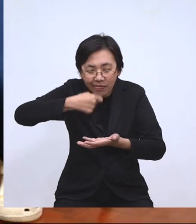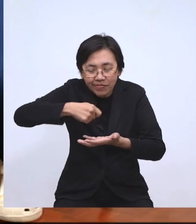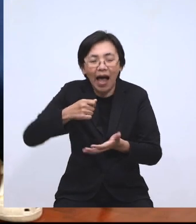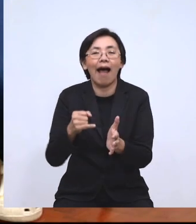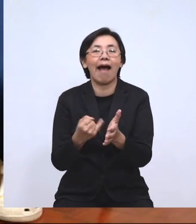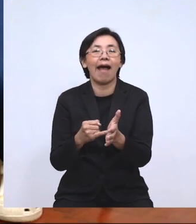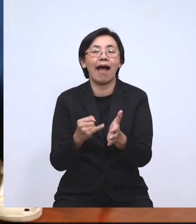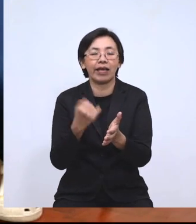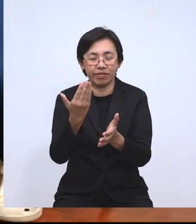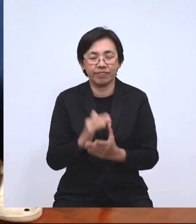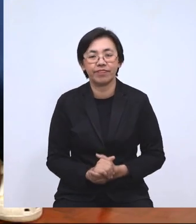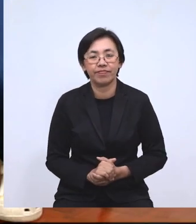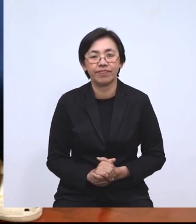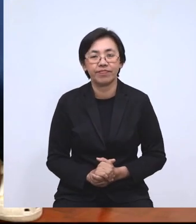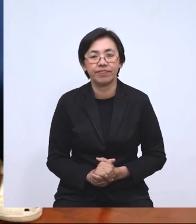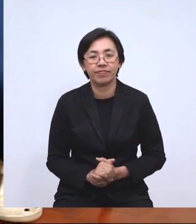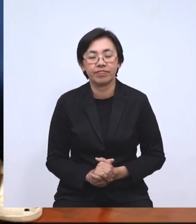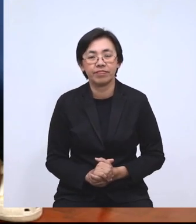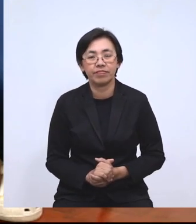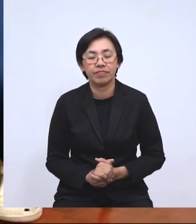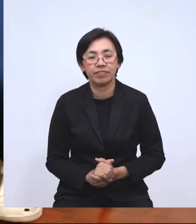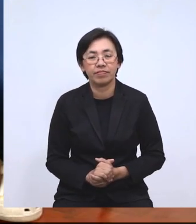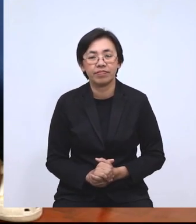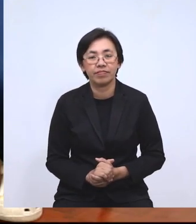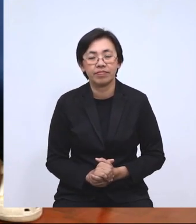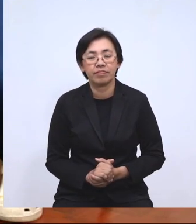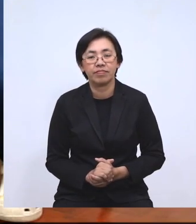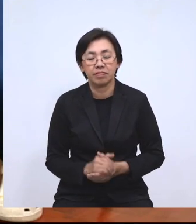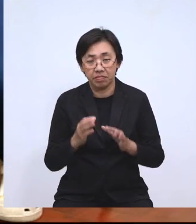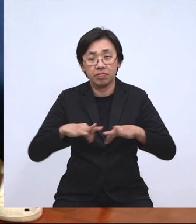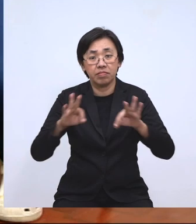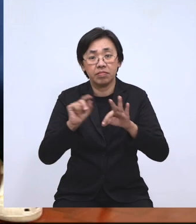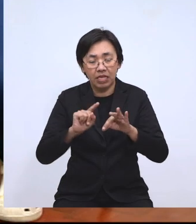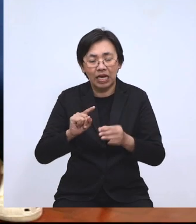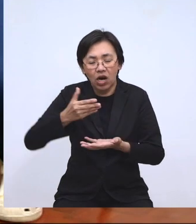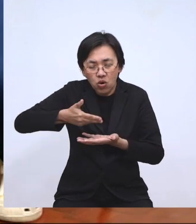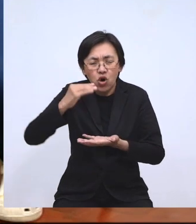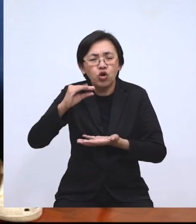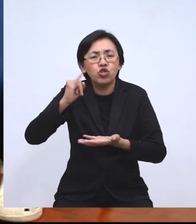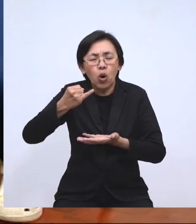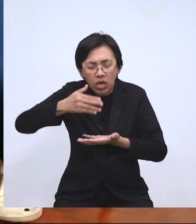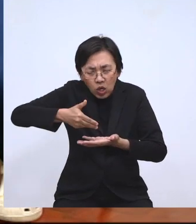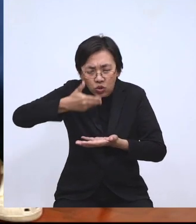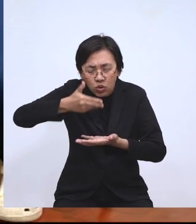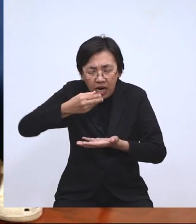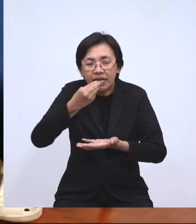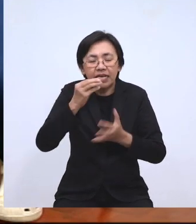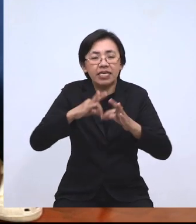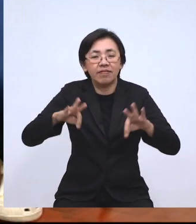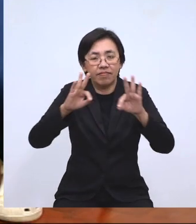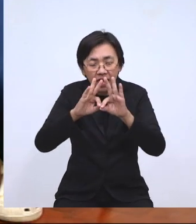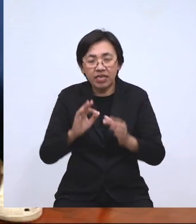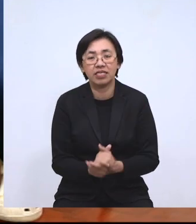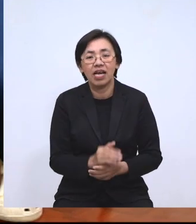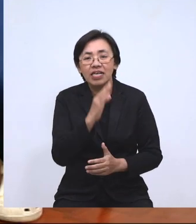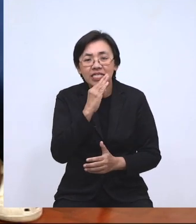ป็นอาหารที่มันตักง่ายก่อนนะคะ แต่สำหรับน้องที่เป็นน้องตัวเล็กมันจำเป็นอย่างพวกโจ๊กอะไรก็ยังจำเป็นอยู ่ แต่เอาเป็น